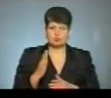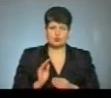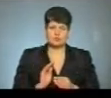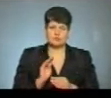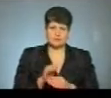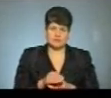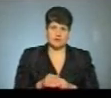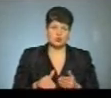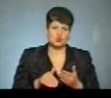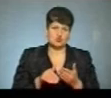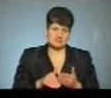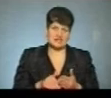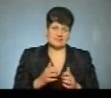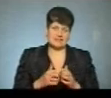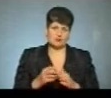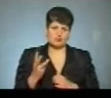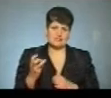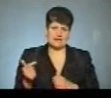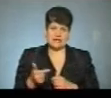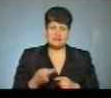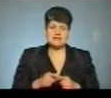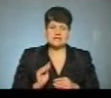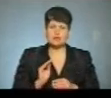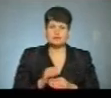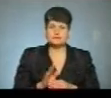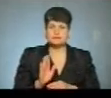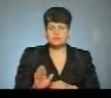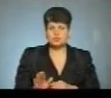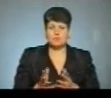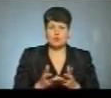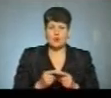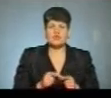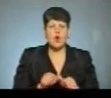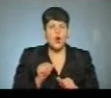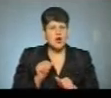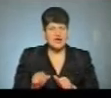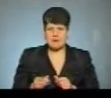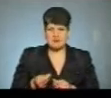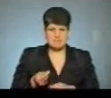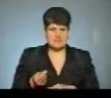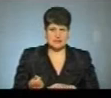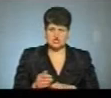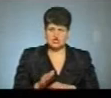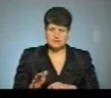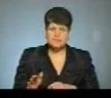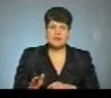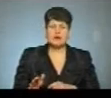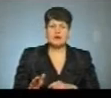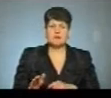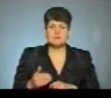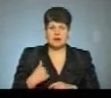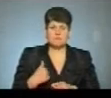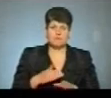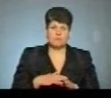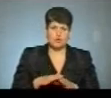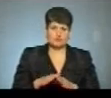доплата до субсидій в середньому 300 гривень. Ця доплата буде розрахована окремим платежем, тому що ми повністю